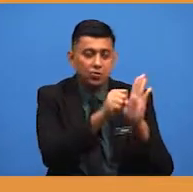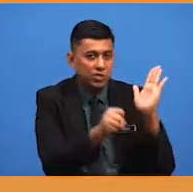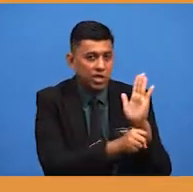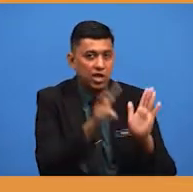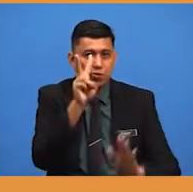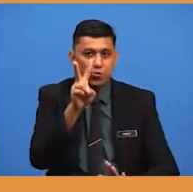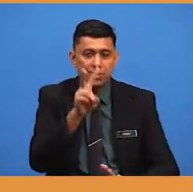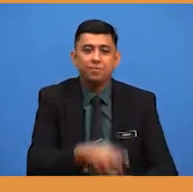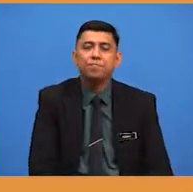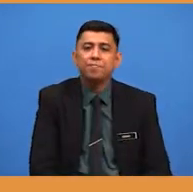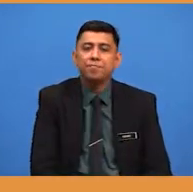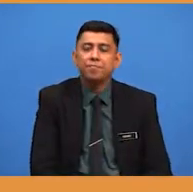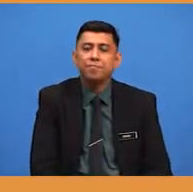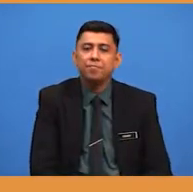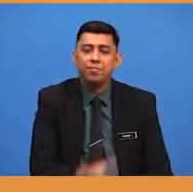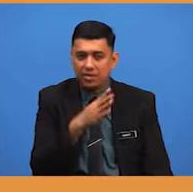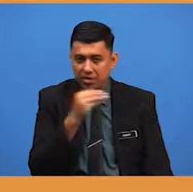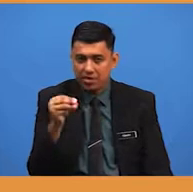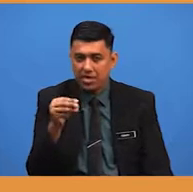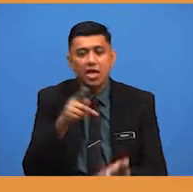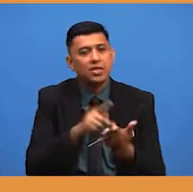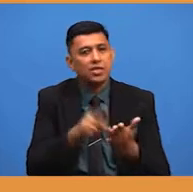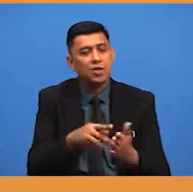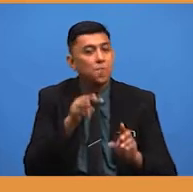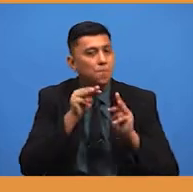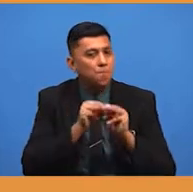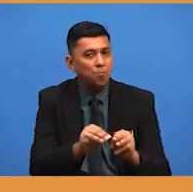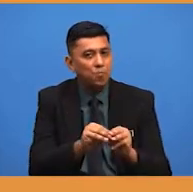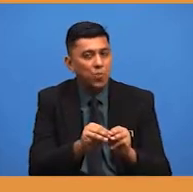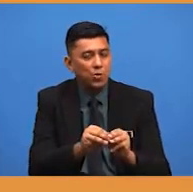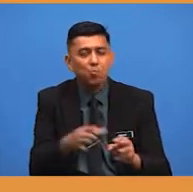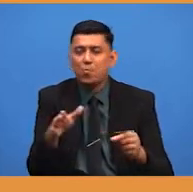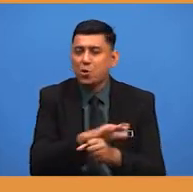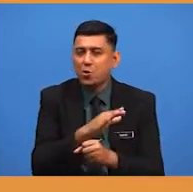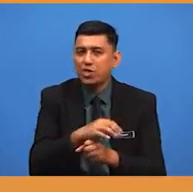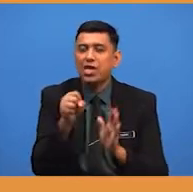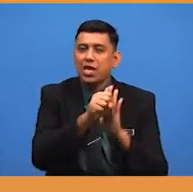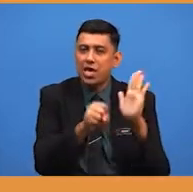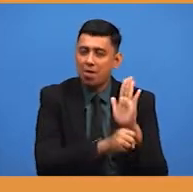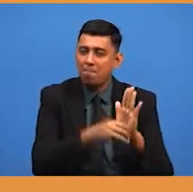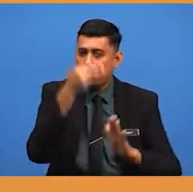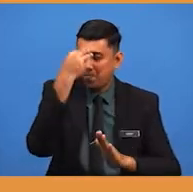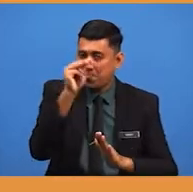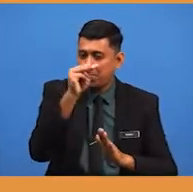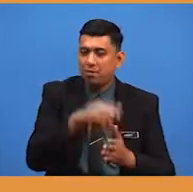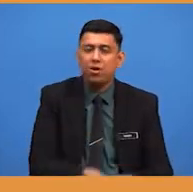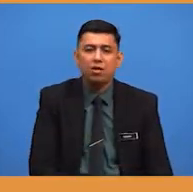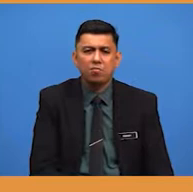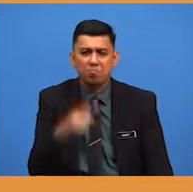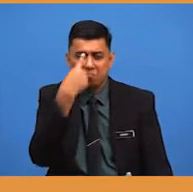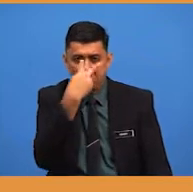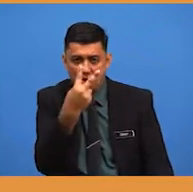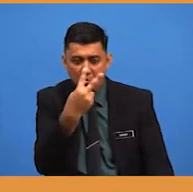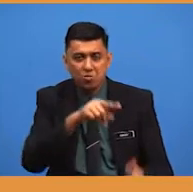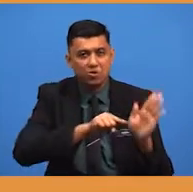syarat yang kedua dan sekiranya masih belum memenuhi syarat, maka kita akan